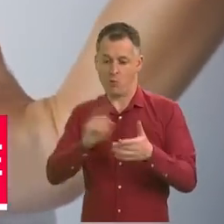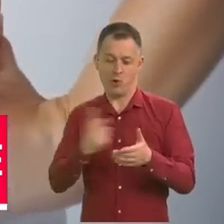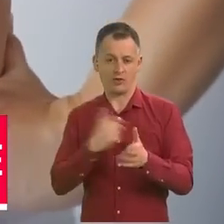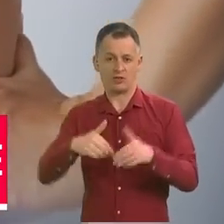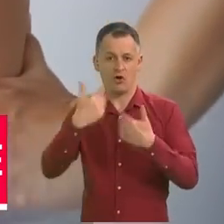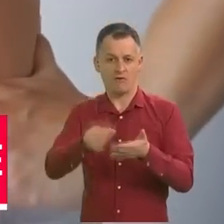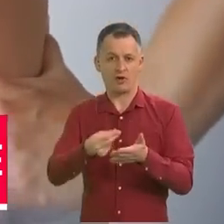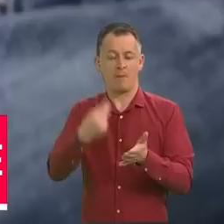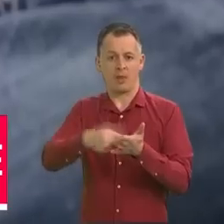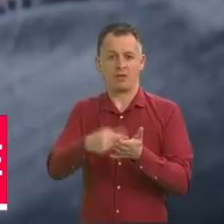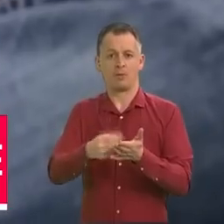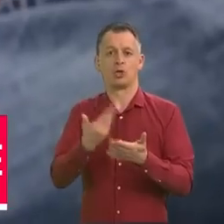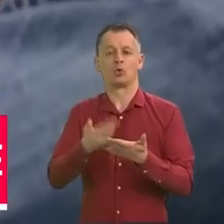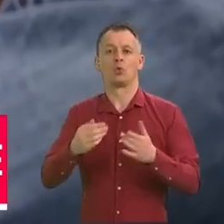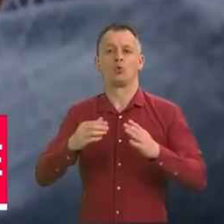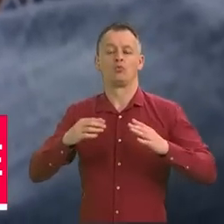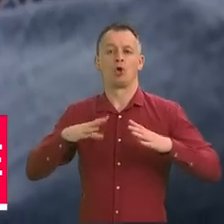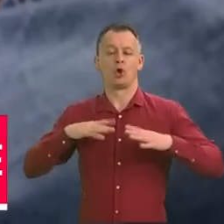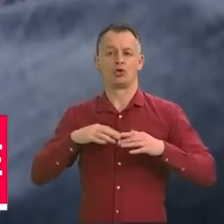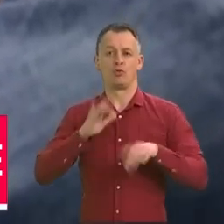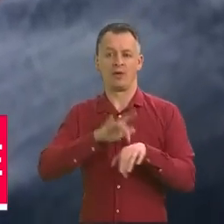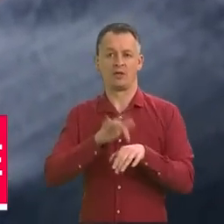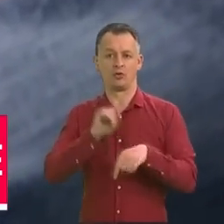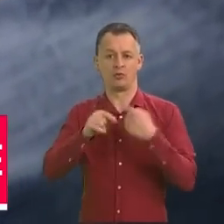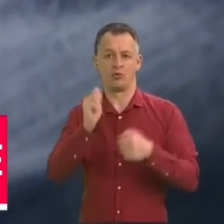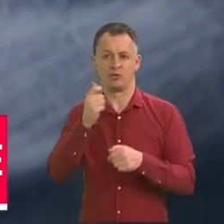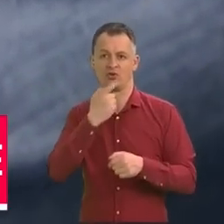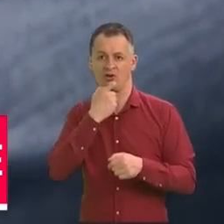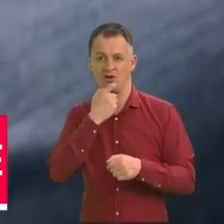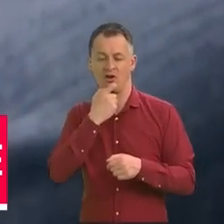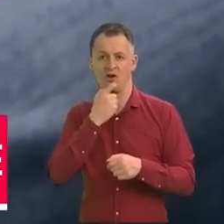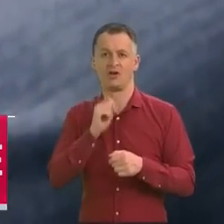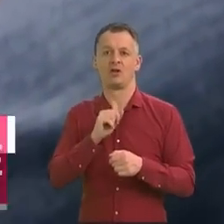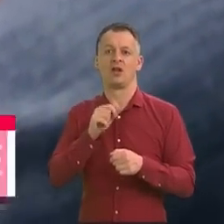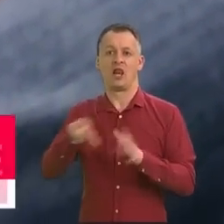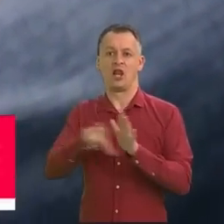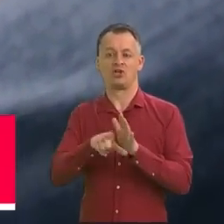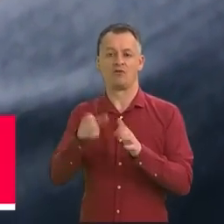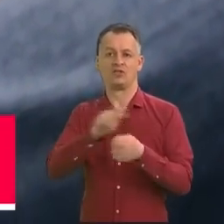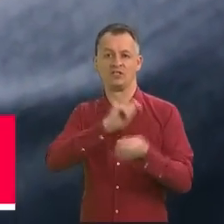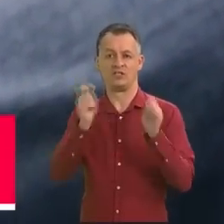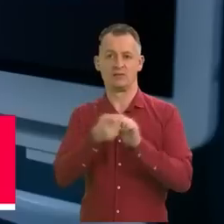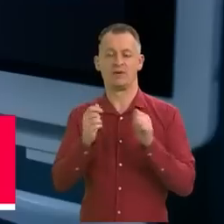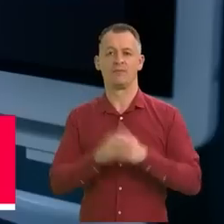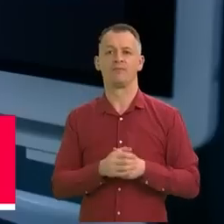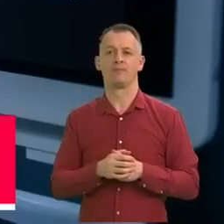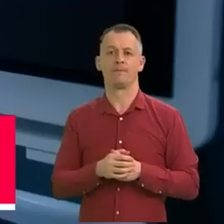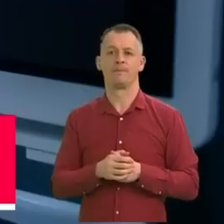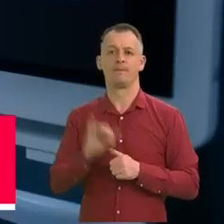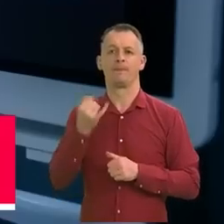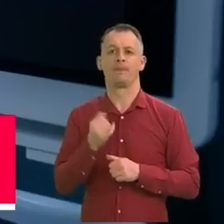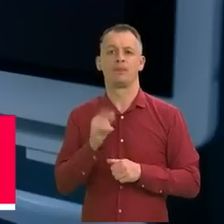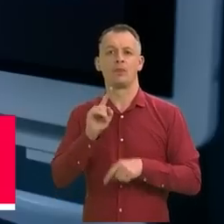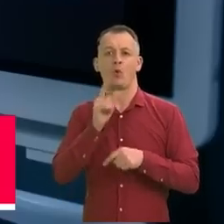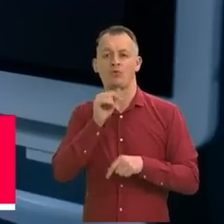concediile medicale. Așa se face că după 11 ani legea a fost schimbată. De unde aveam această valoare maximă de 12 salarii